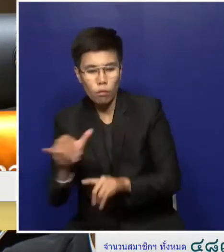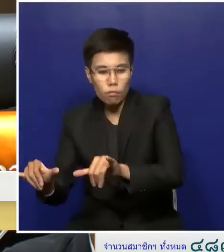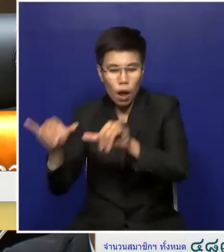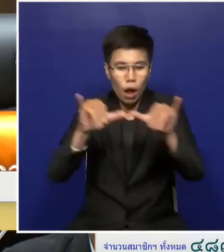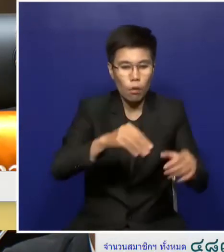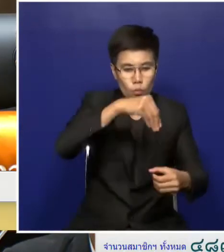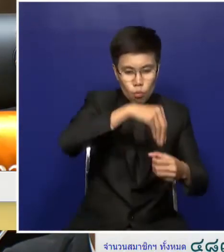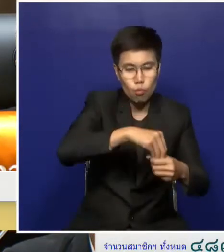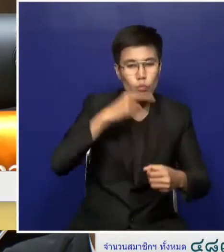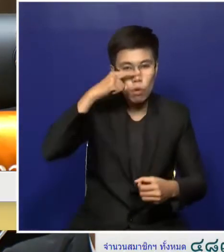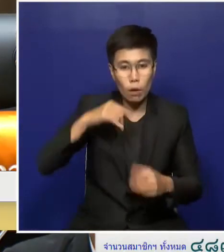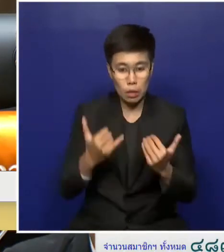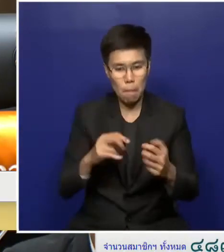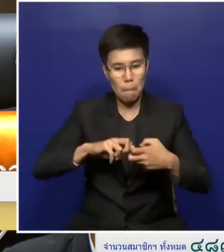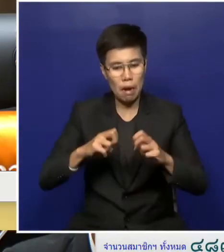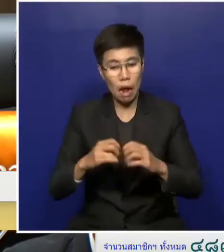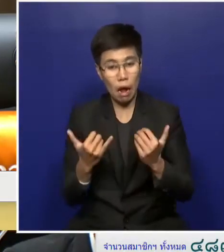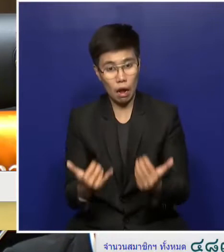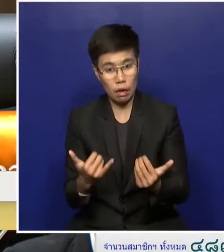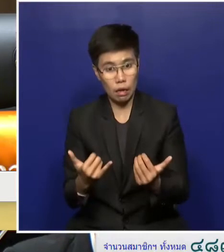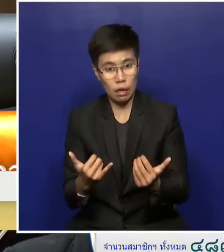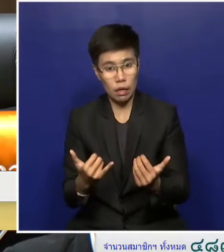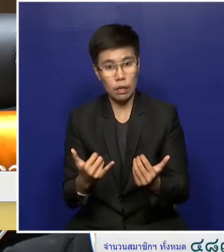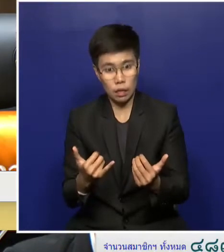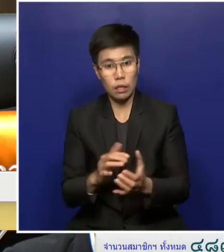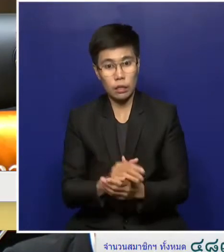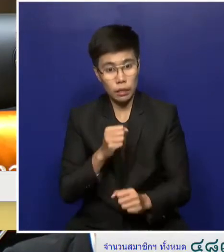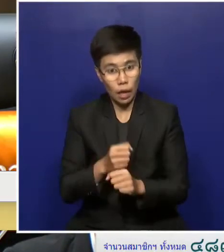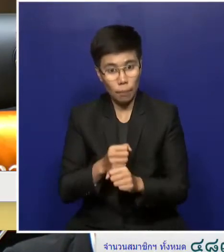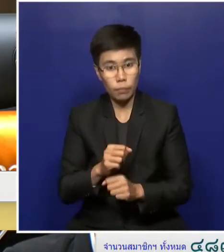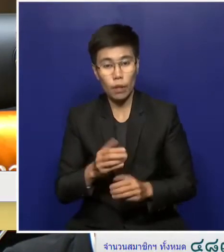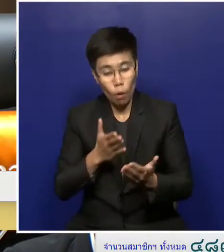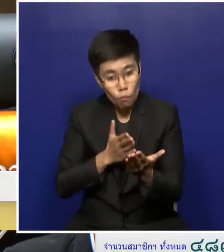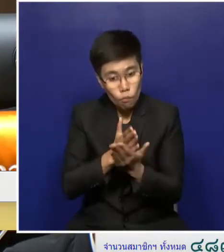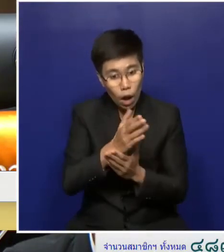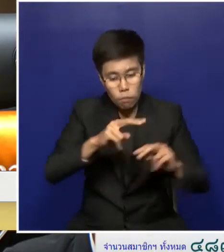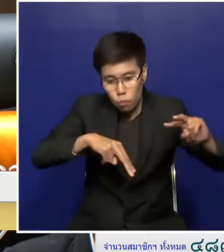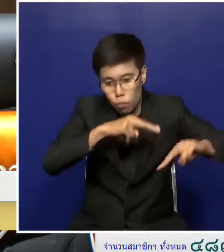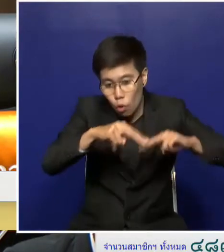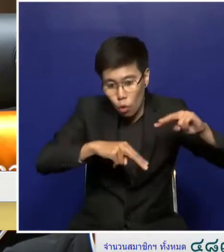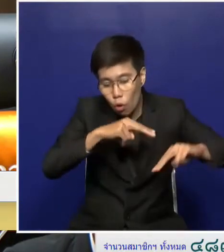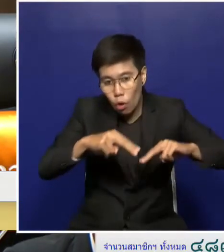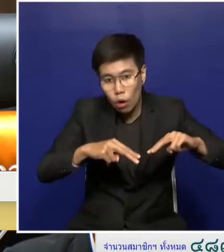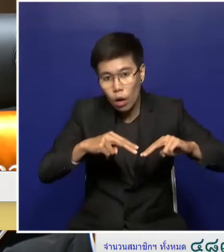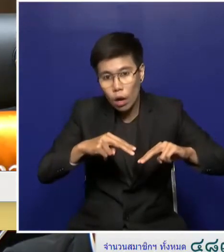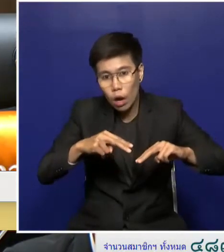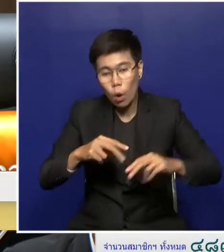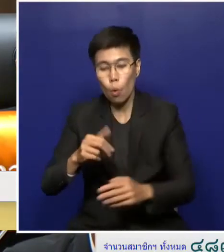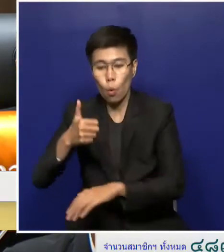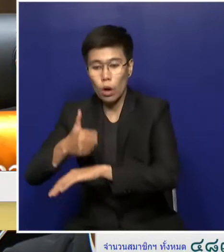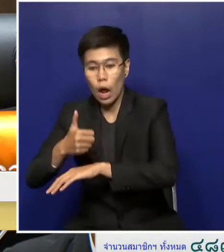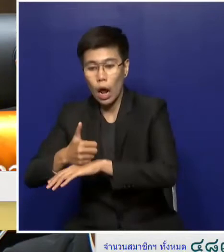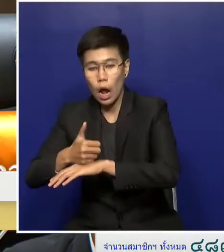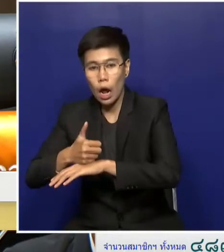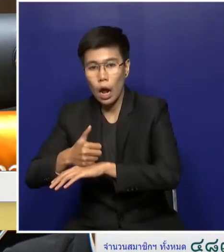ปัญหาคือว่าการมาทำงานนะครับใช้กลไกปกติคือฝ่ายปกครองนะครับปลัดอำเภอซึ่งปัญหาที่ตามมา